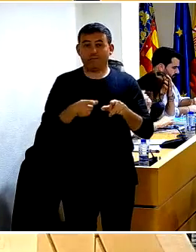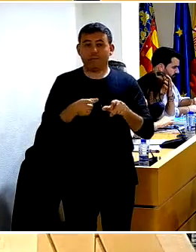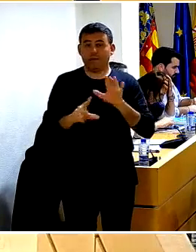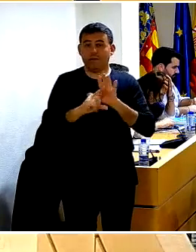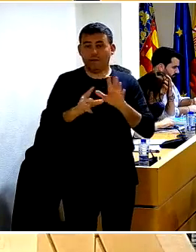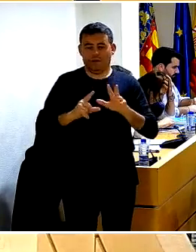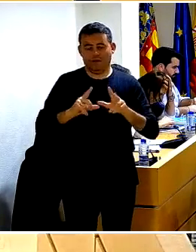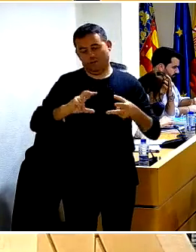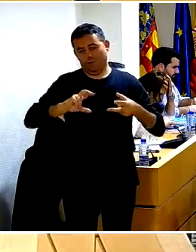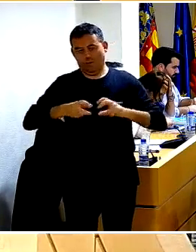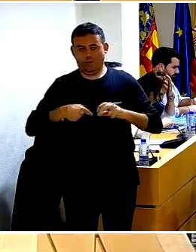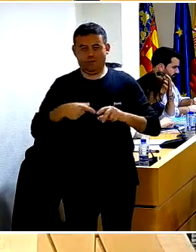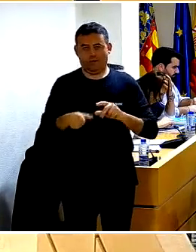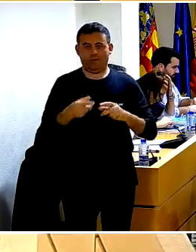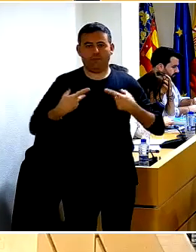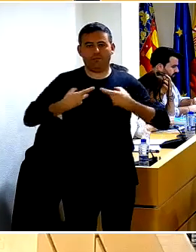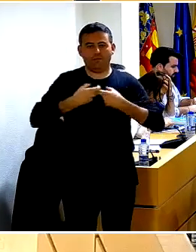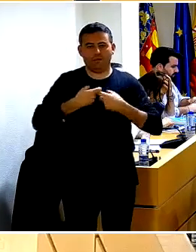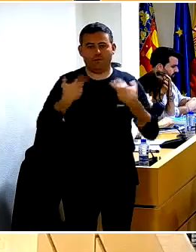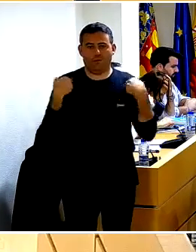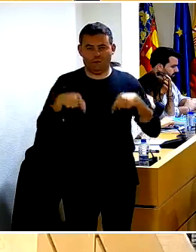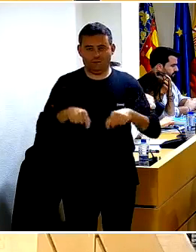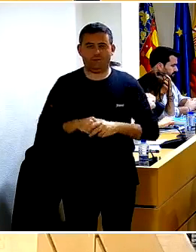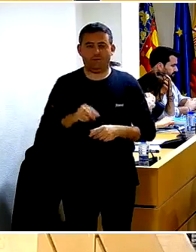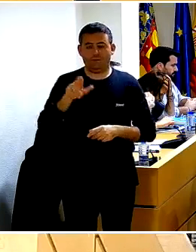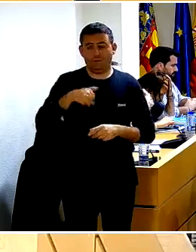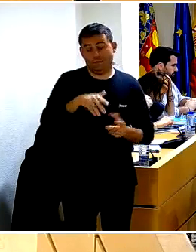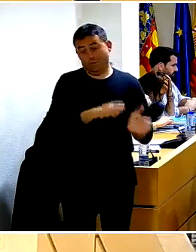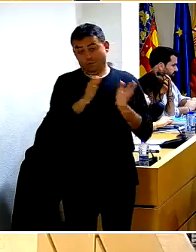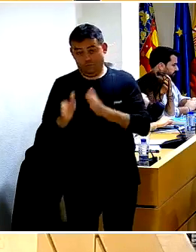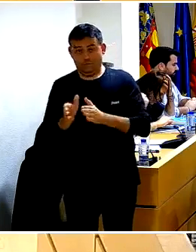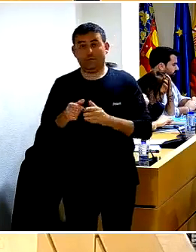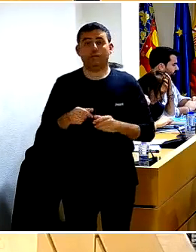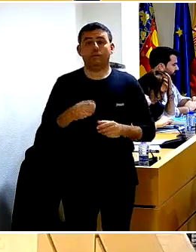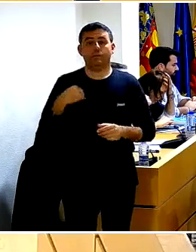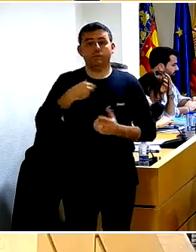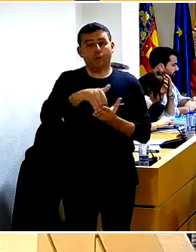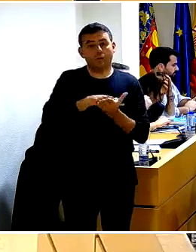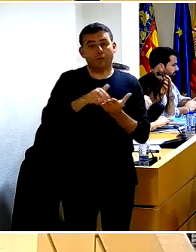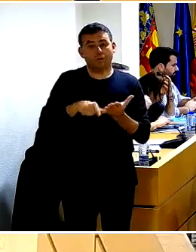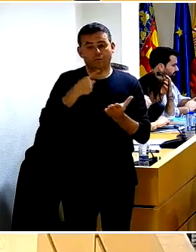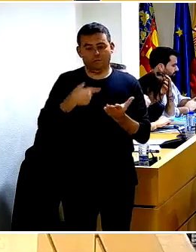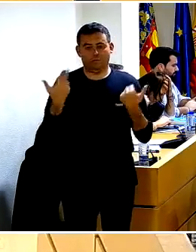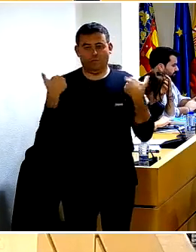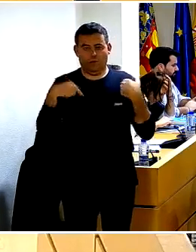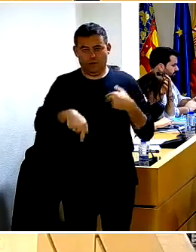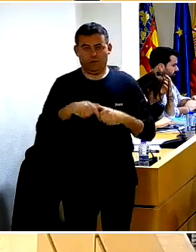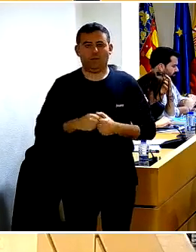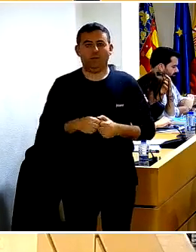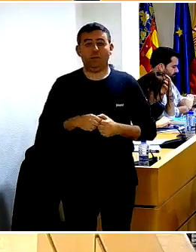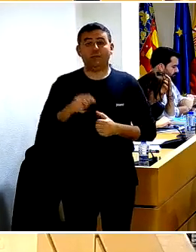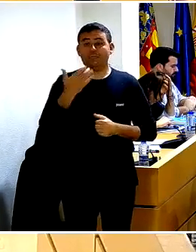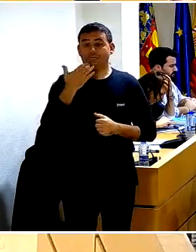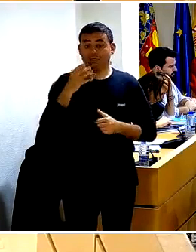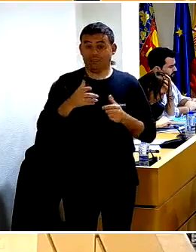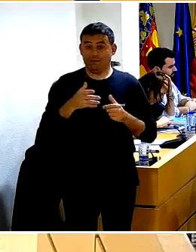locals. De l'anunci de referència també es fixarà en el tauler de dictes de la Casa Consistorial. Quart, si dins del termini d'exposició al públic no